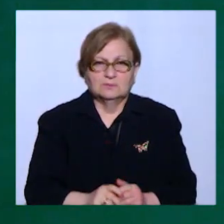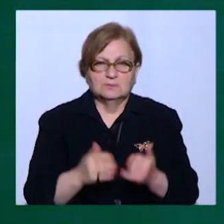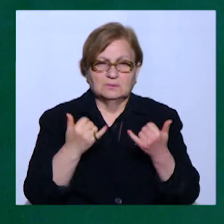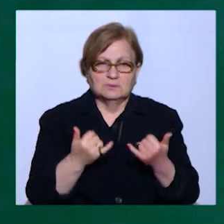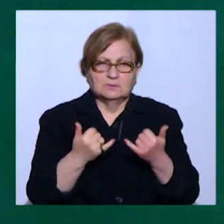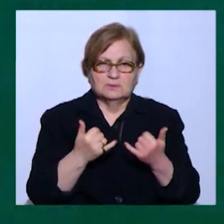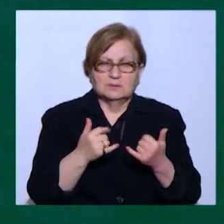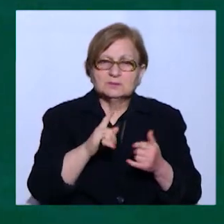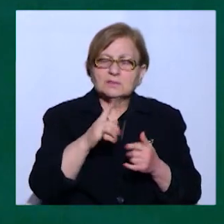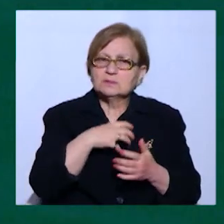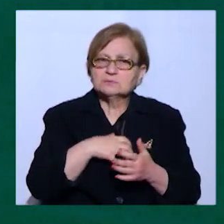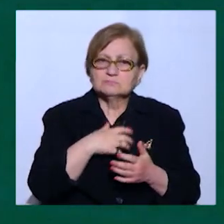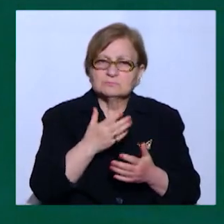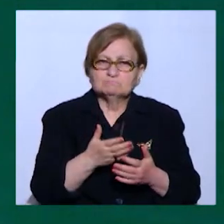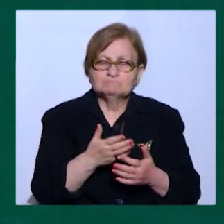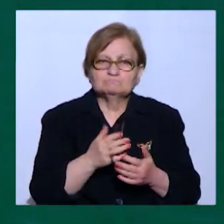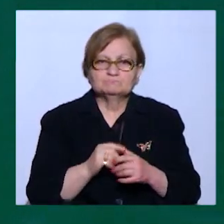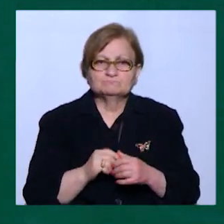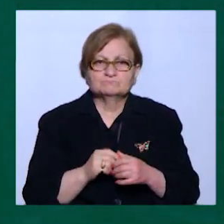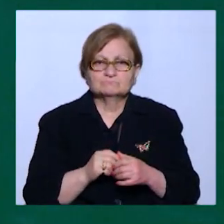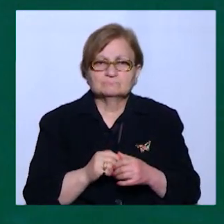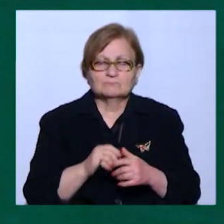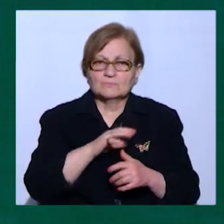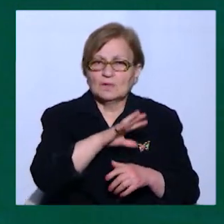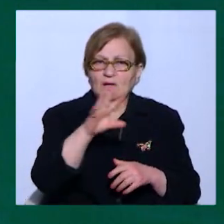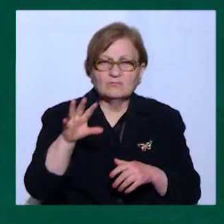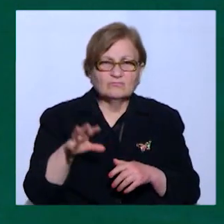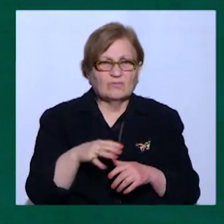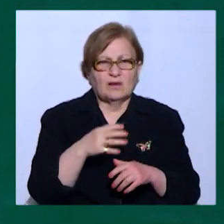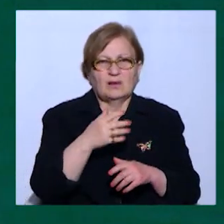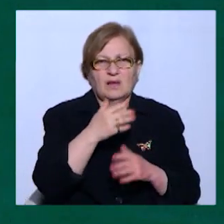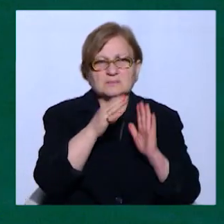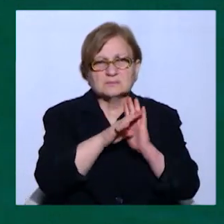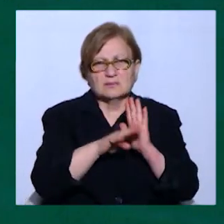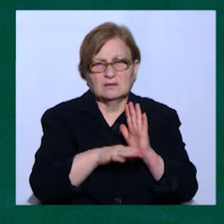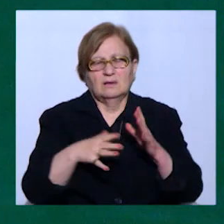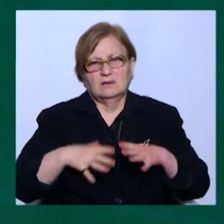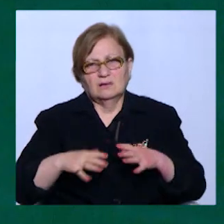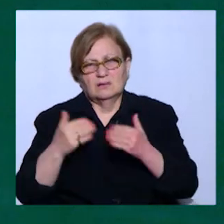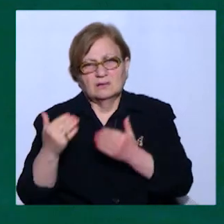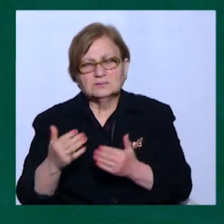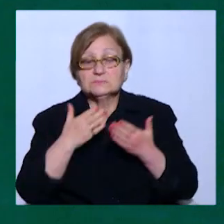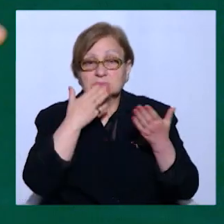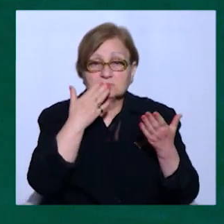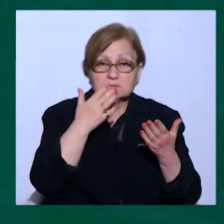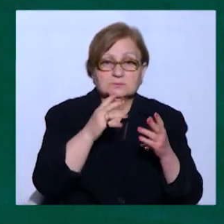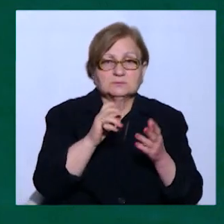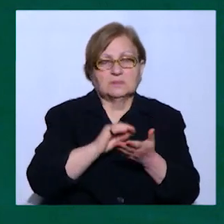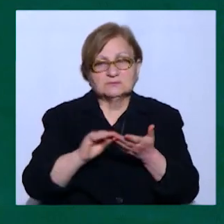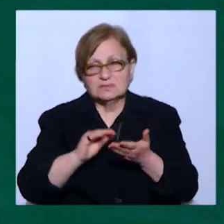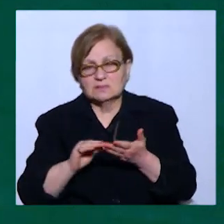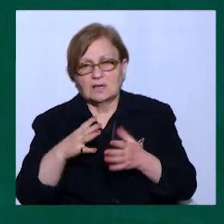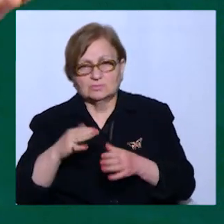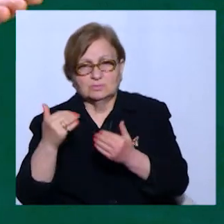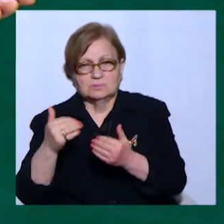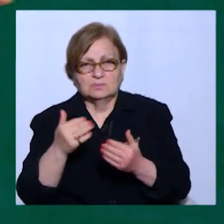ახლა თავი კიდევ რა არის, როგორც ყველა საგნისათვის თავისი სპეციფიკა, ქართულში აი კითხავ რაღაცა, რაღაც თემას დაგაწერინეს